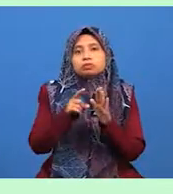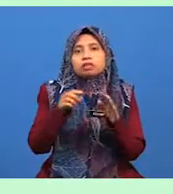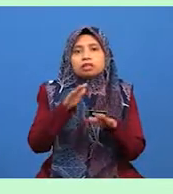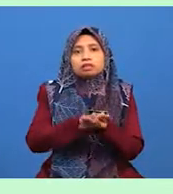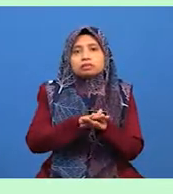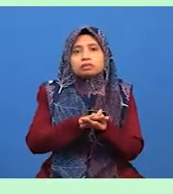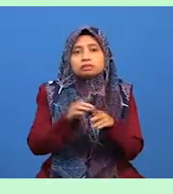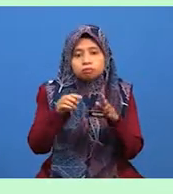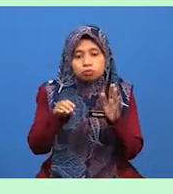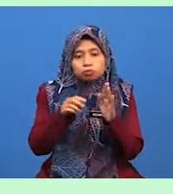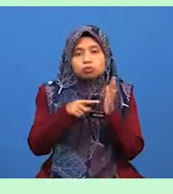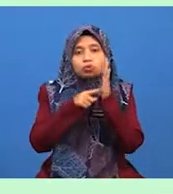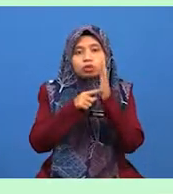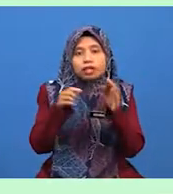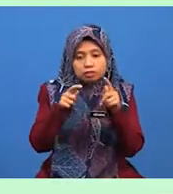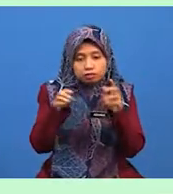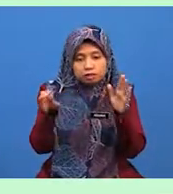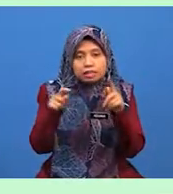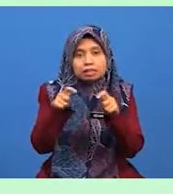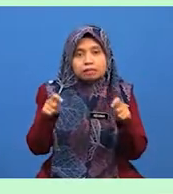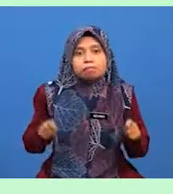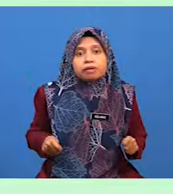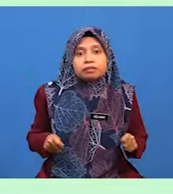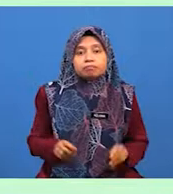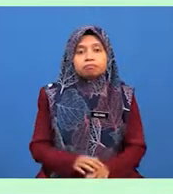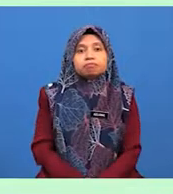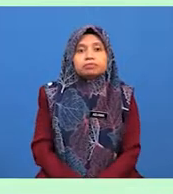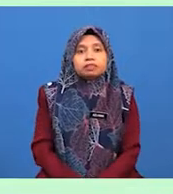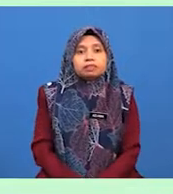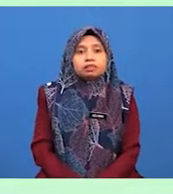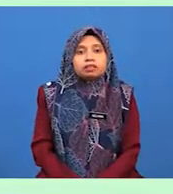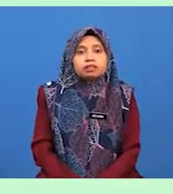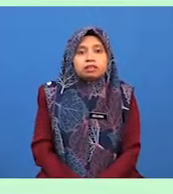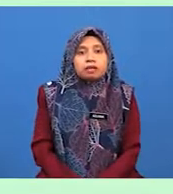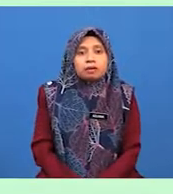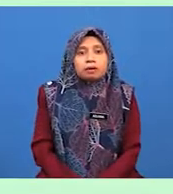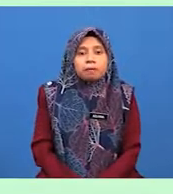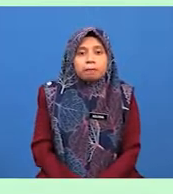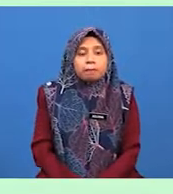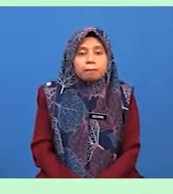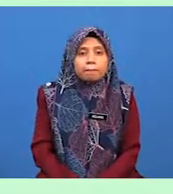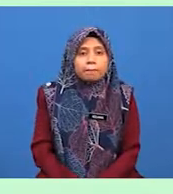tempat. Ahnaf berasal dari Perlis.